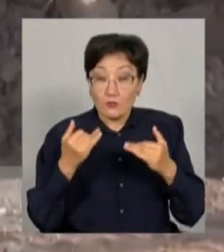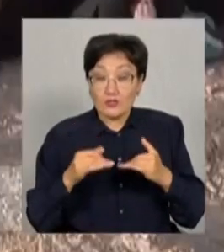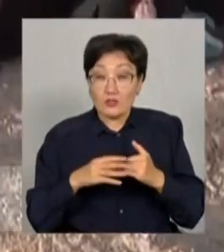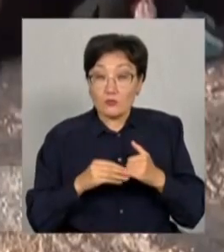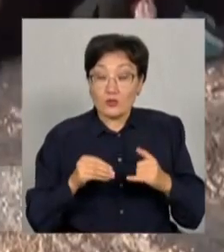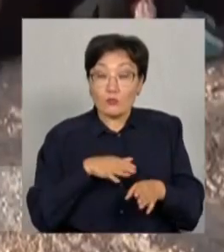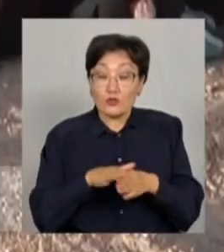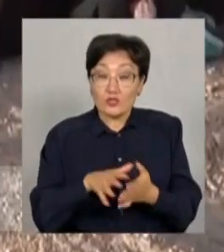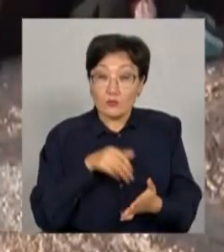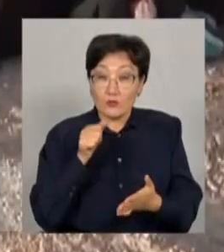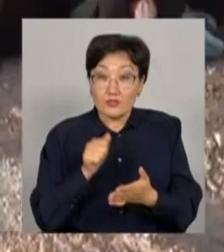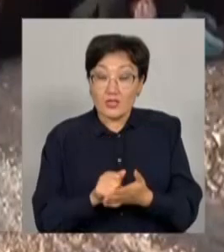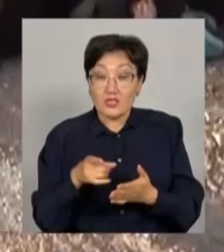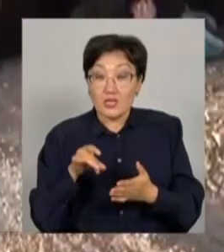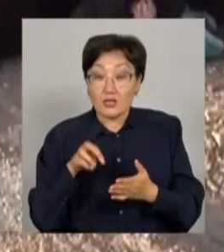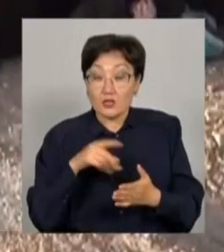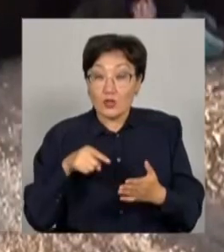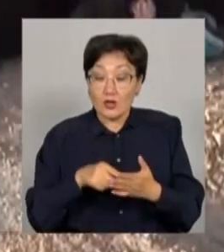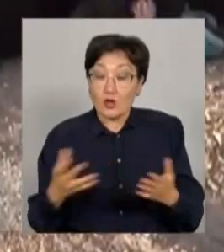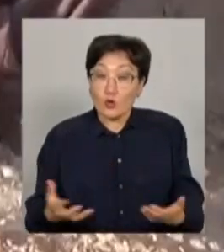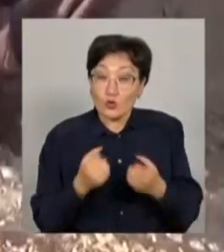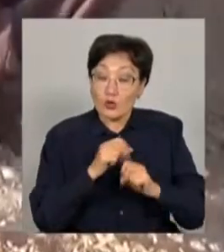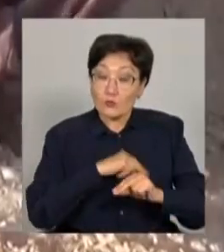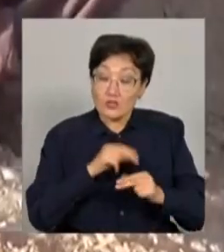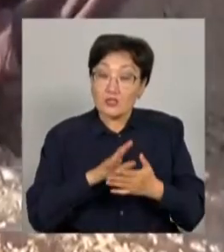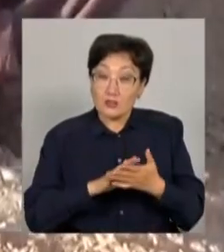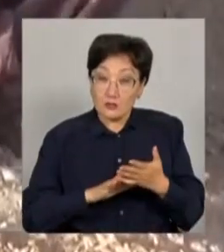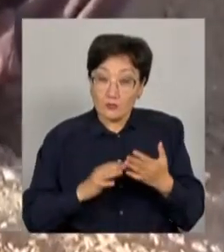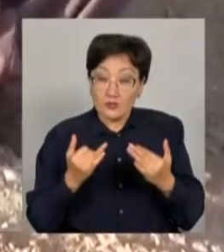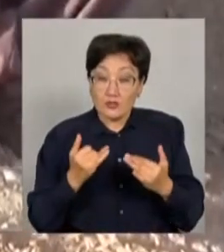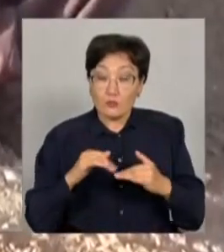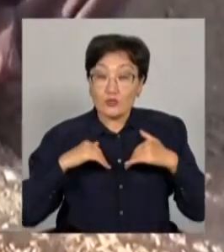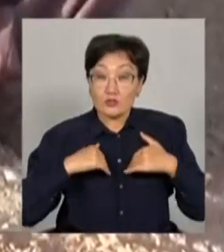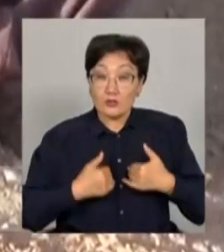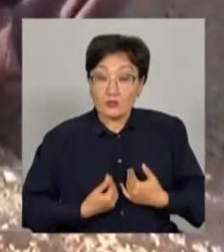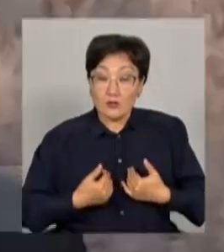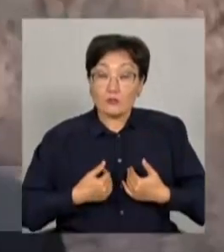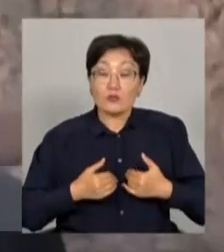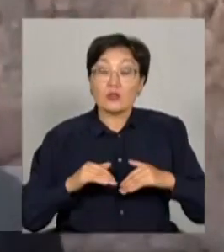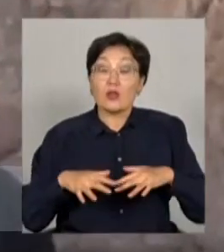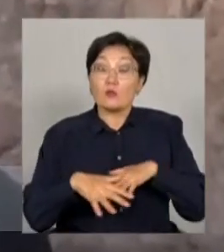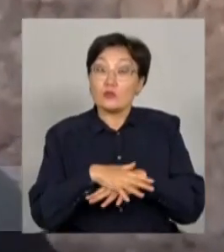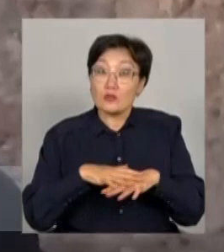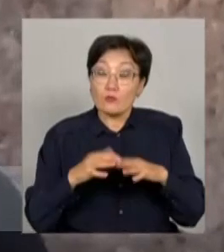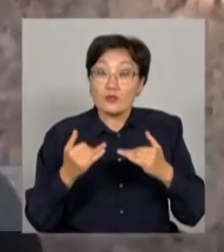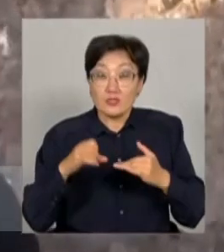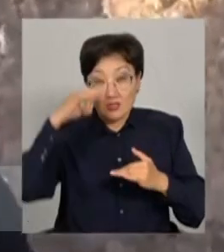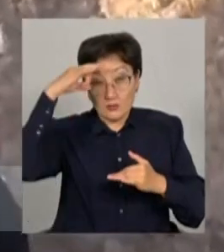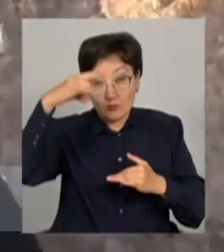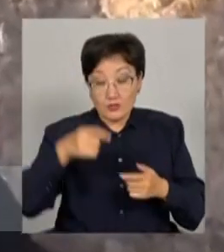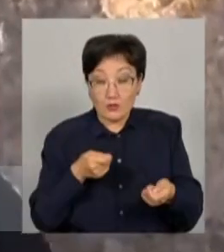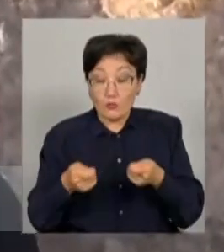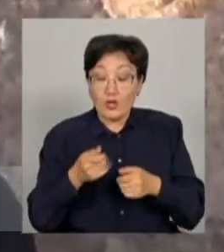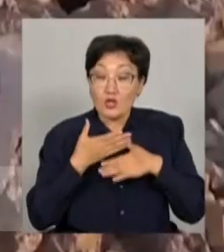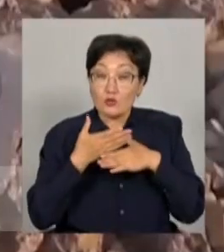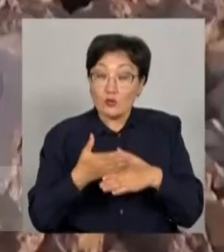жермен жексен болғаны Герат қаласында құтқару жұмыстары жалғасып жатыр. Қайғыдан қабырғасы қайысқан халыққа біздің ел билігі